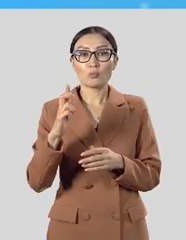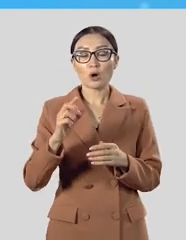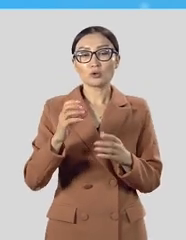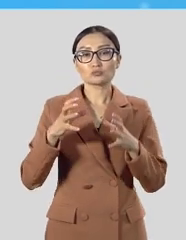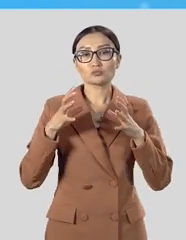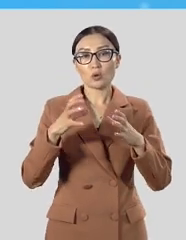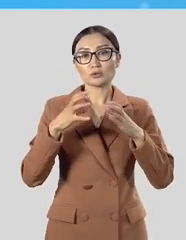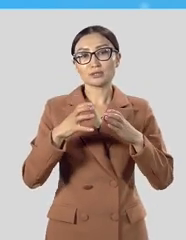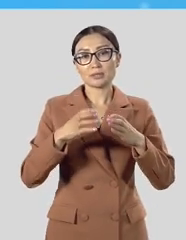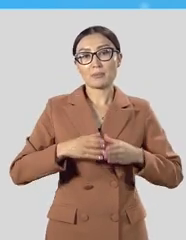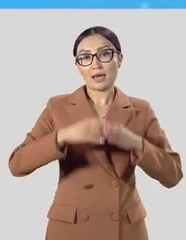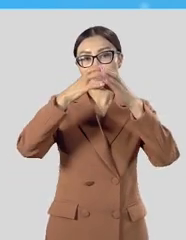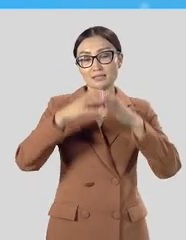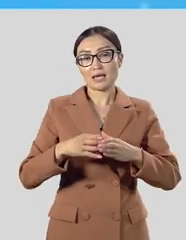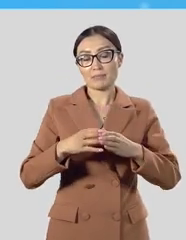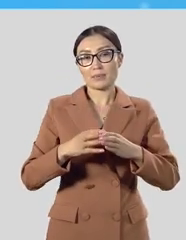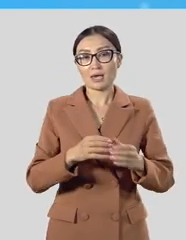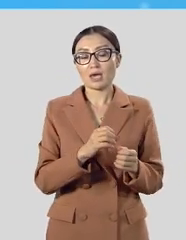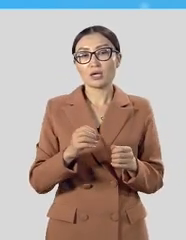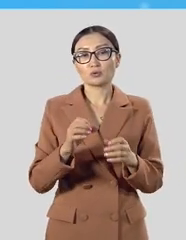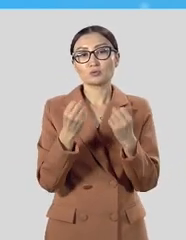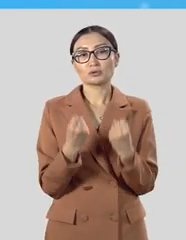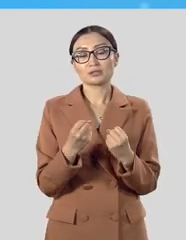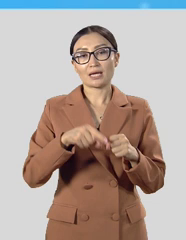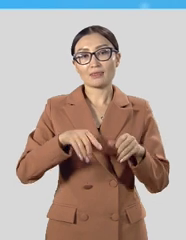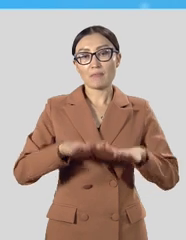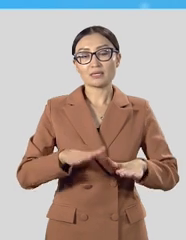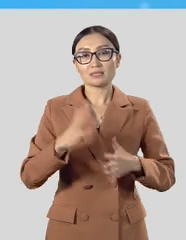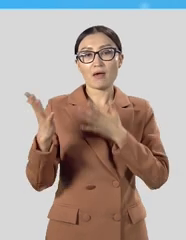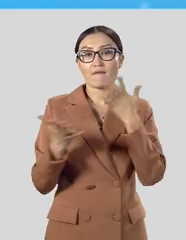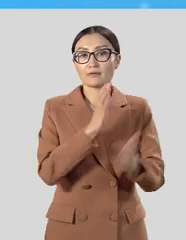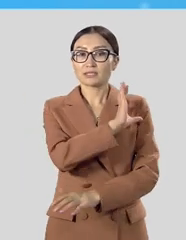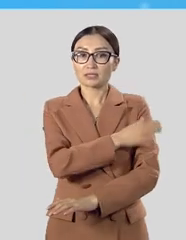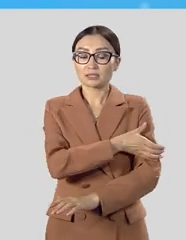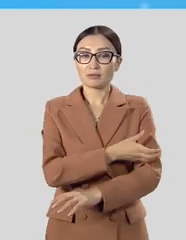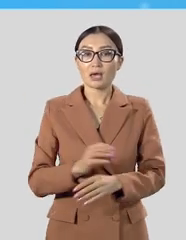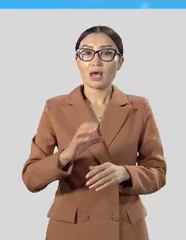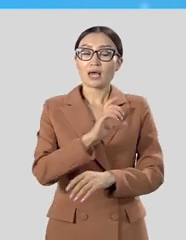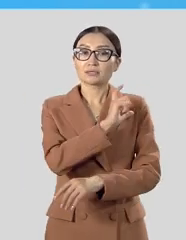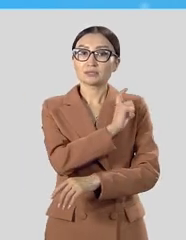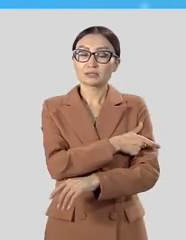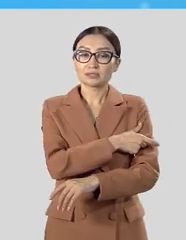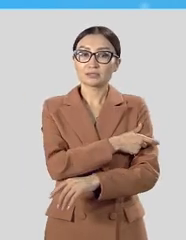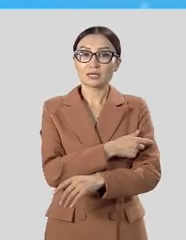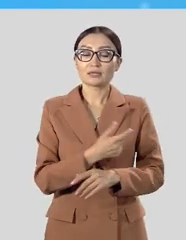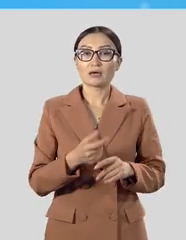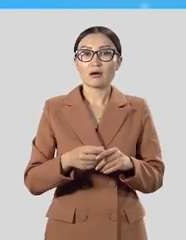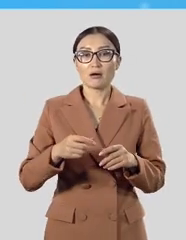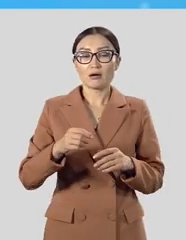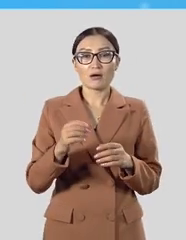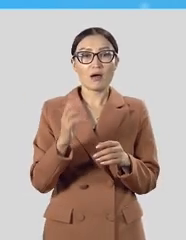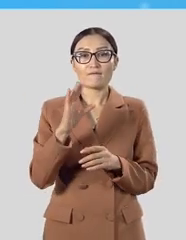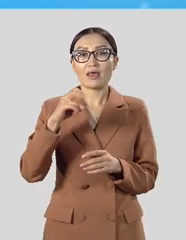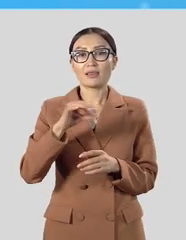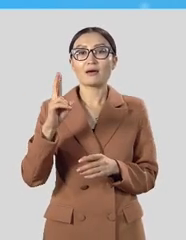толстыми стволами и ветвями удержать на месте при ветре или урагане? Сила могучего великана? Этой силой